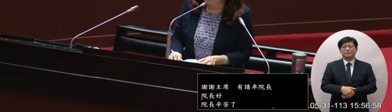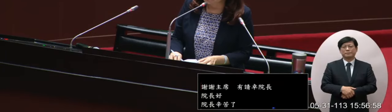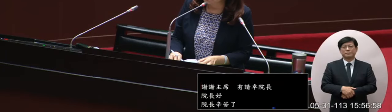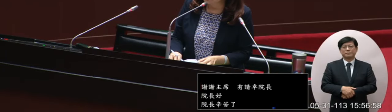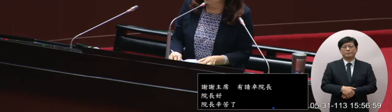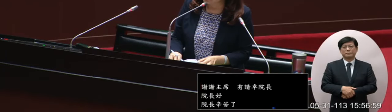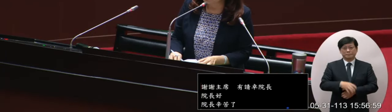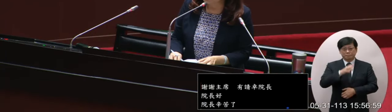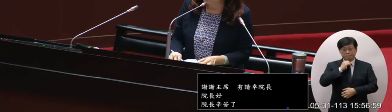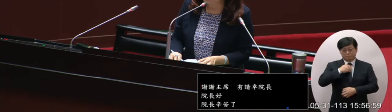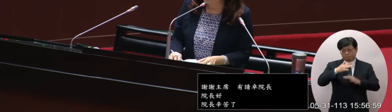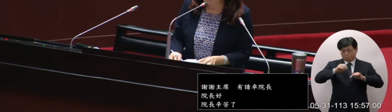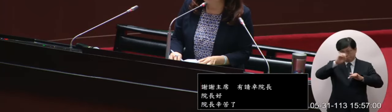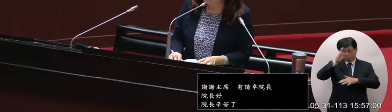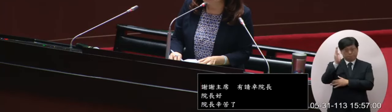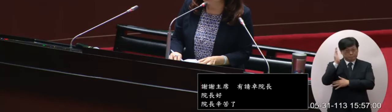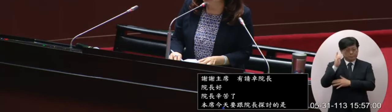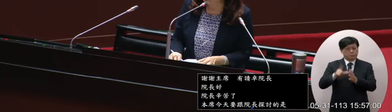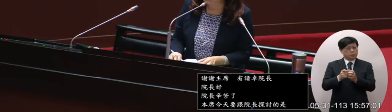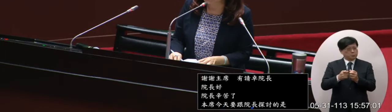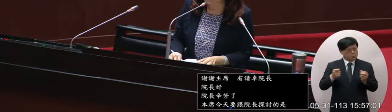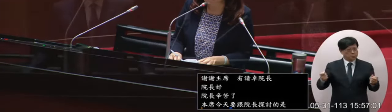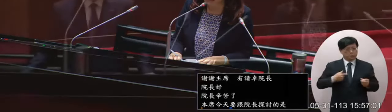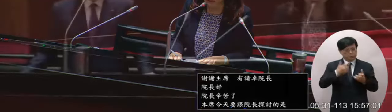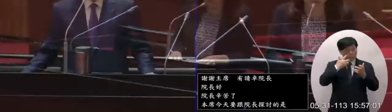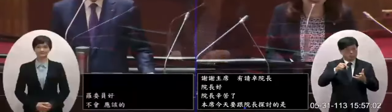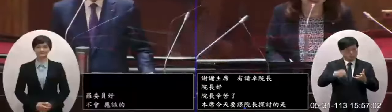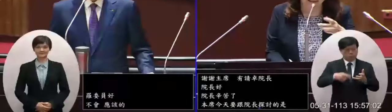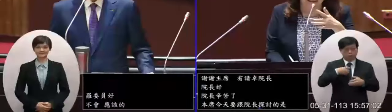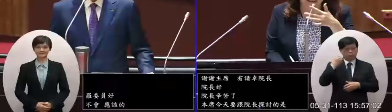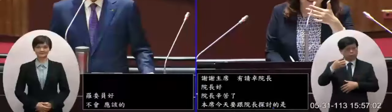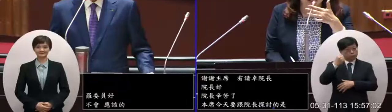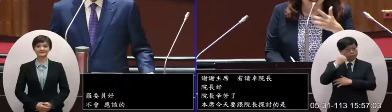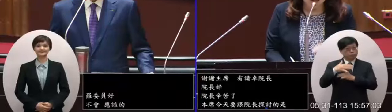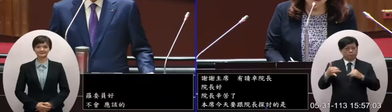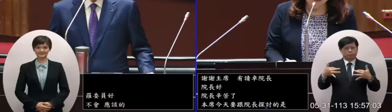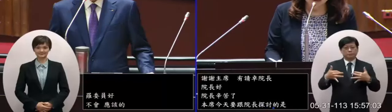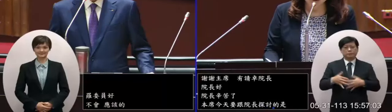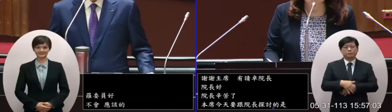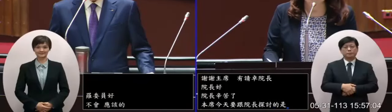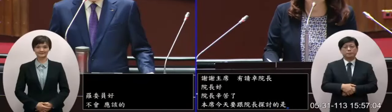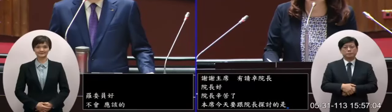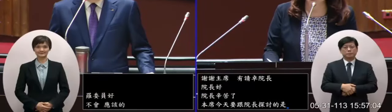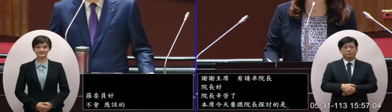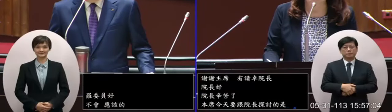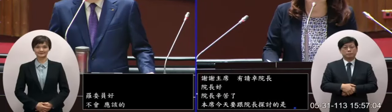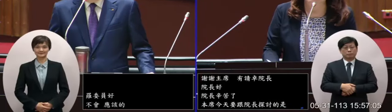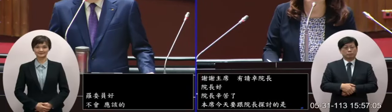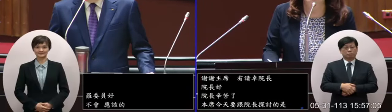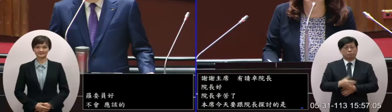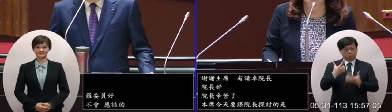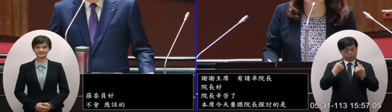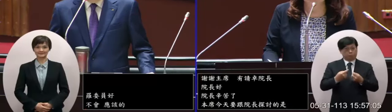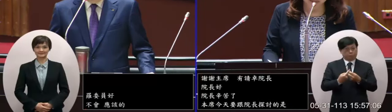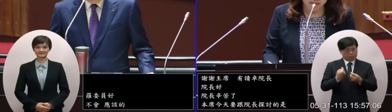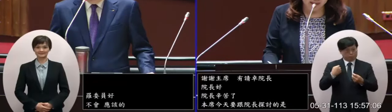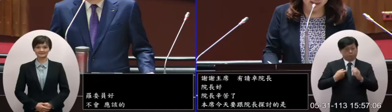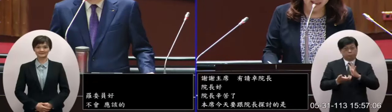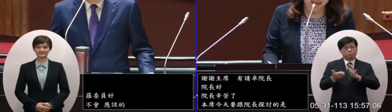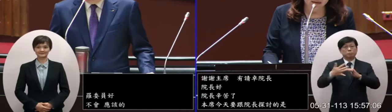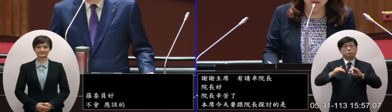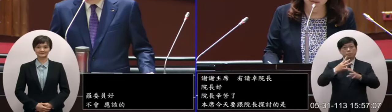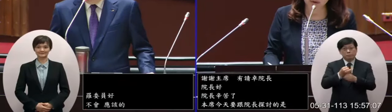我们民进党政府长期以来非常重视的这个新住民的这个议题啊。那其实，在去年的这个移民节，